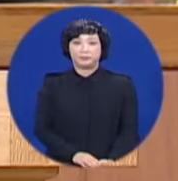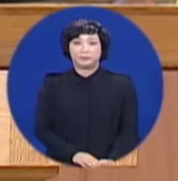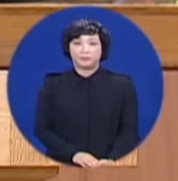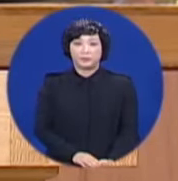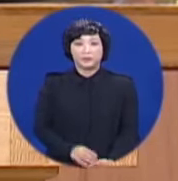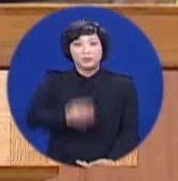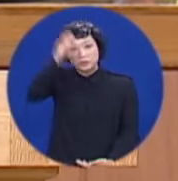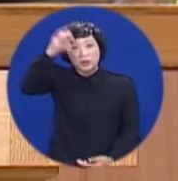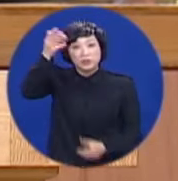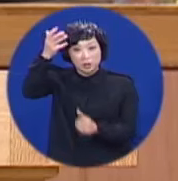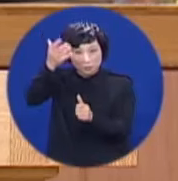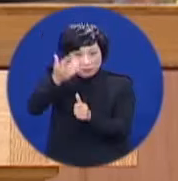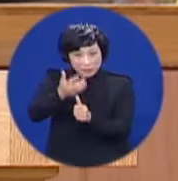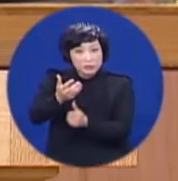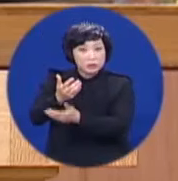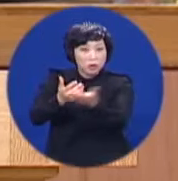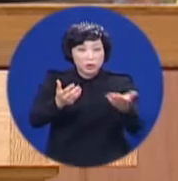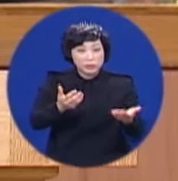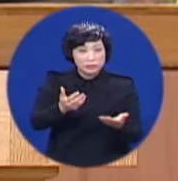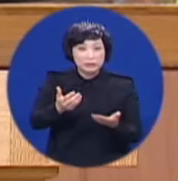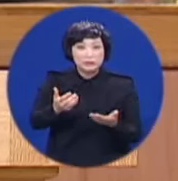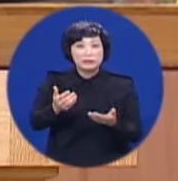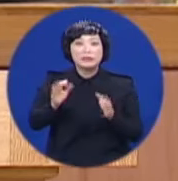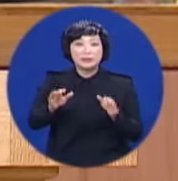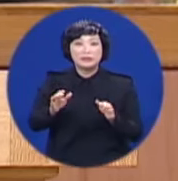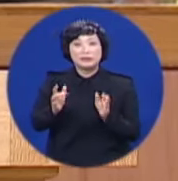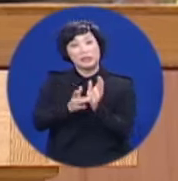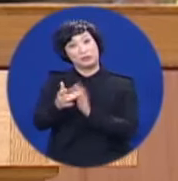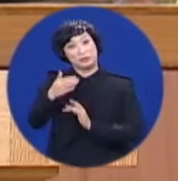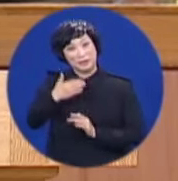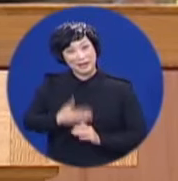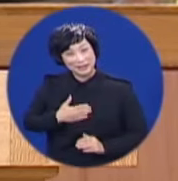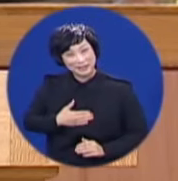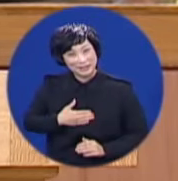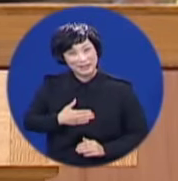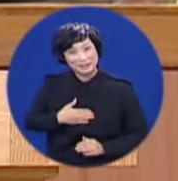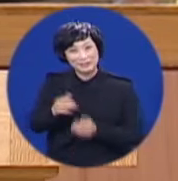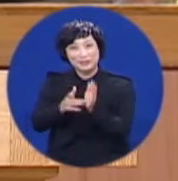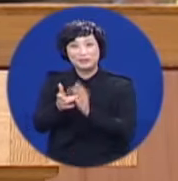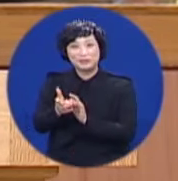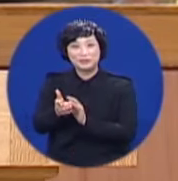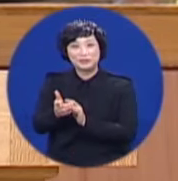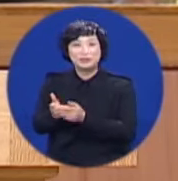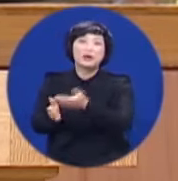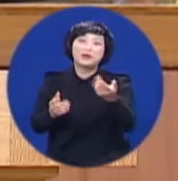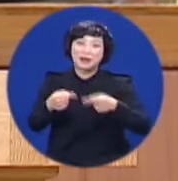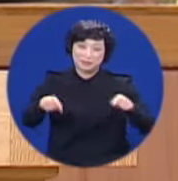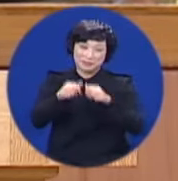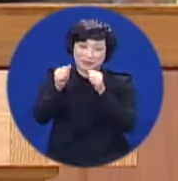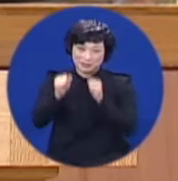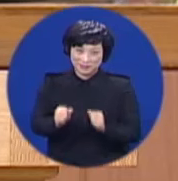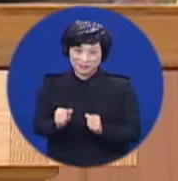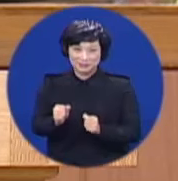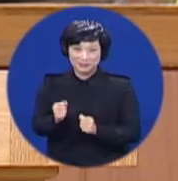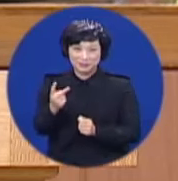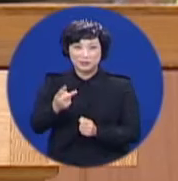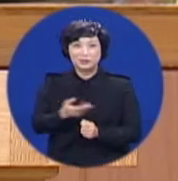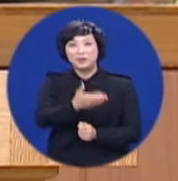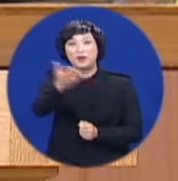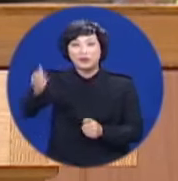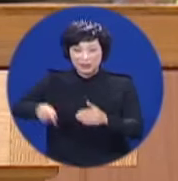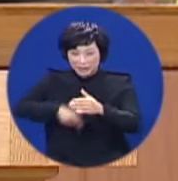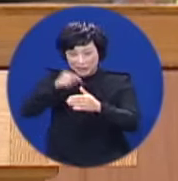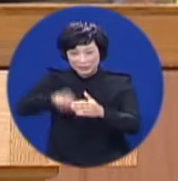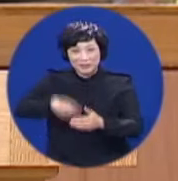성령 받은 너희는 저를 아나니 저희는 너희와 함께 거하심이요 너희